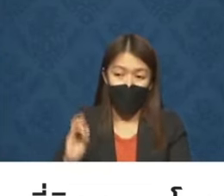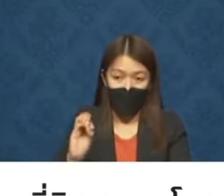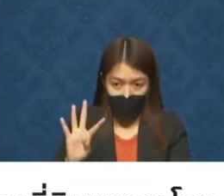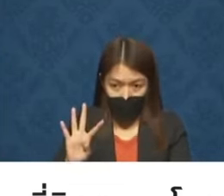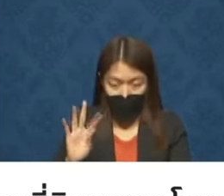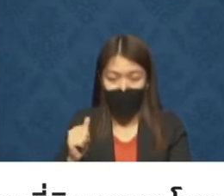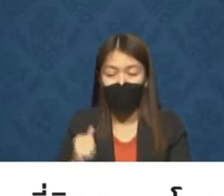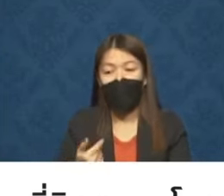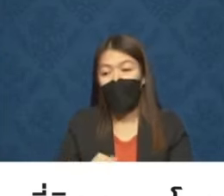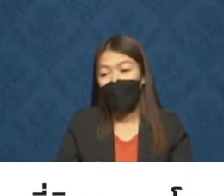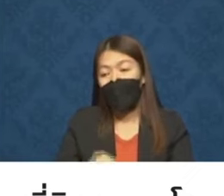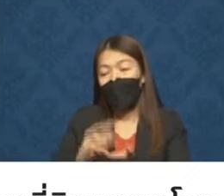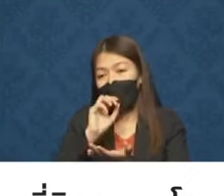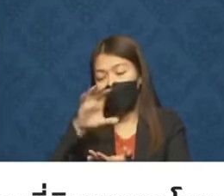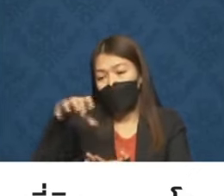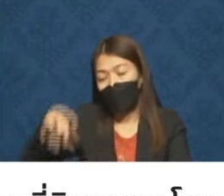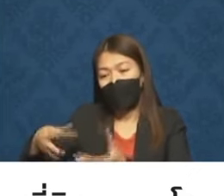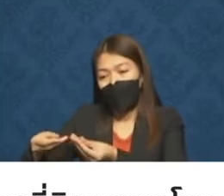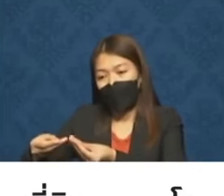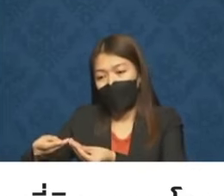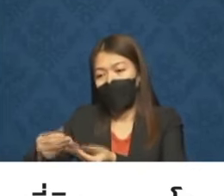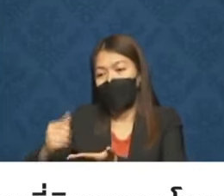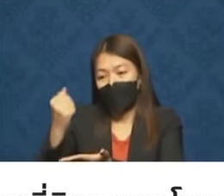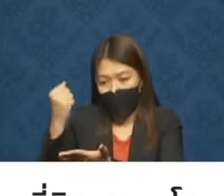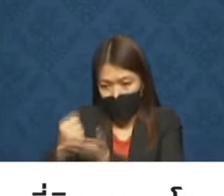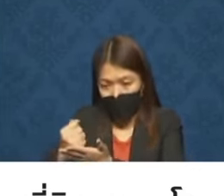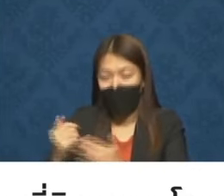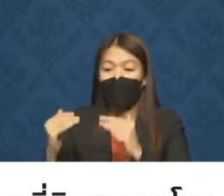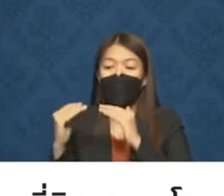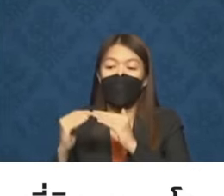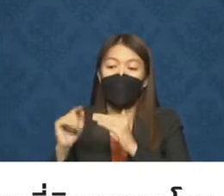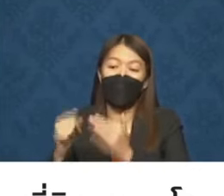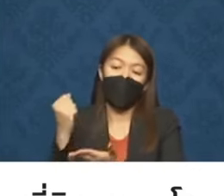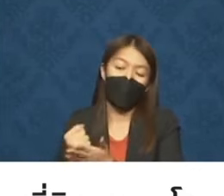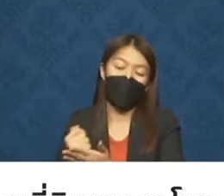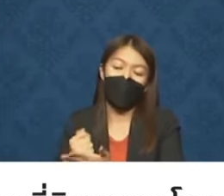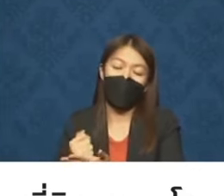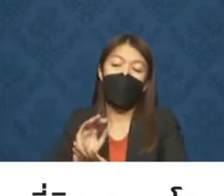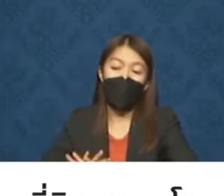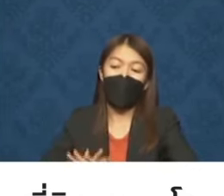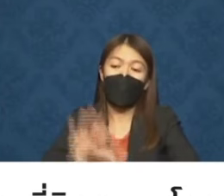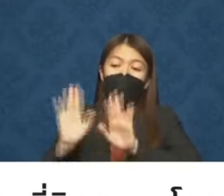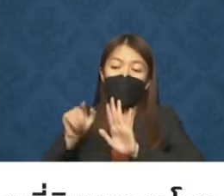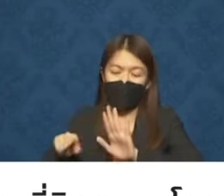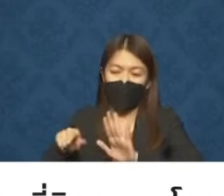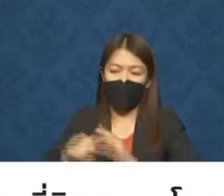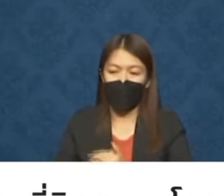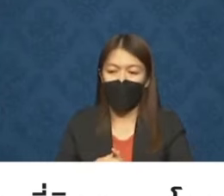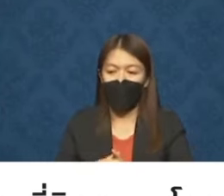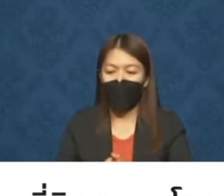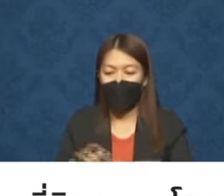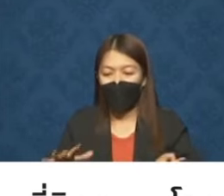2564แจ้งให้กรมที่ดินเพิกถอนหนังสือแสดงสิทธิในที่ดินทุกแปลงที่ออกทับที่ดินของการรถ